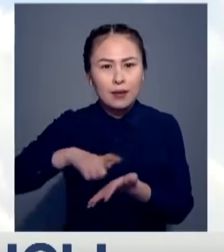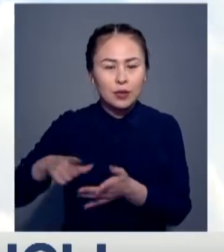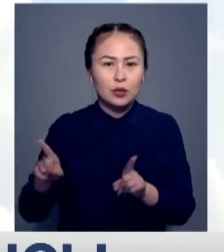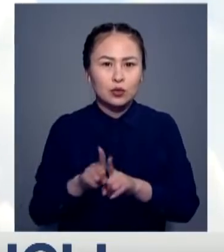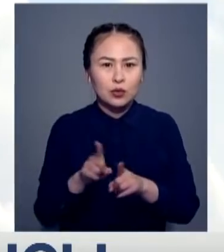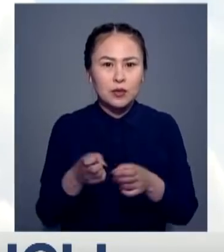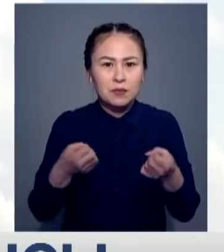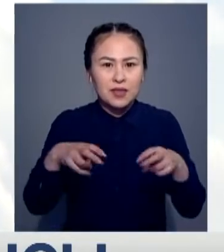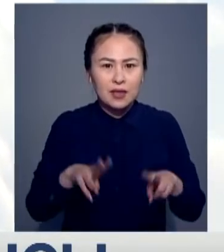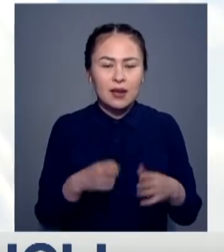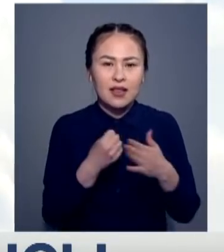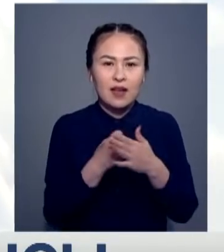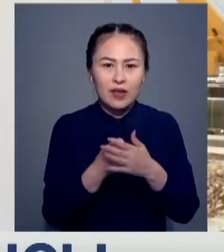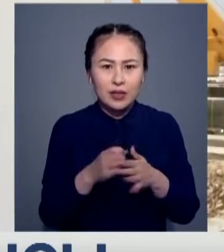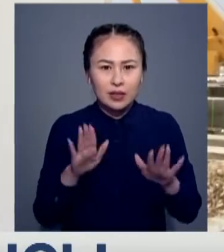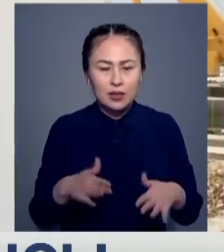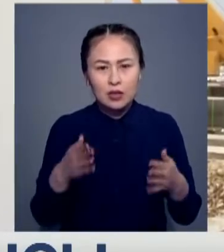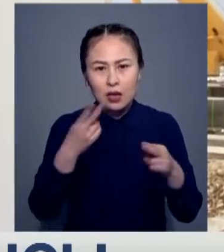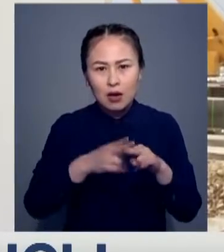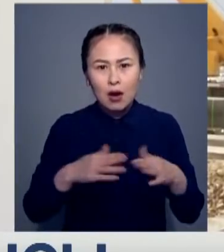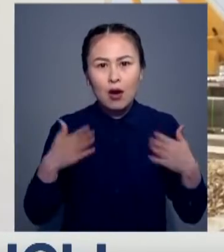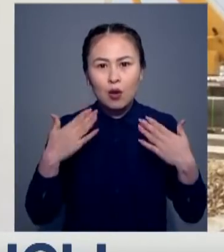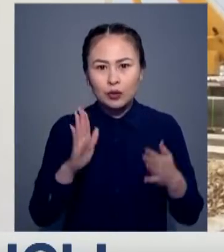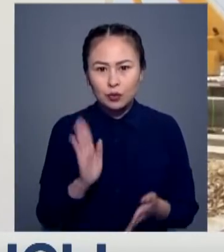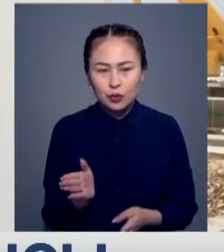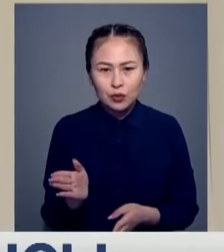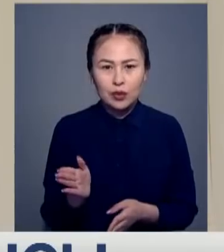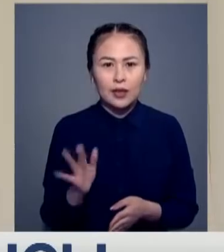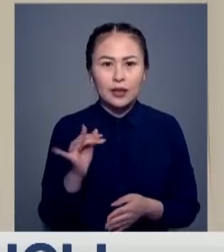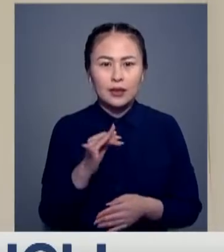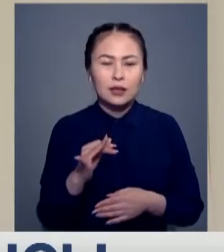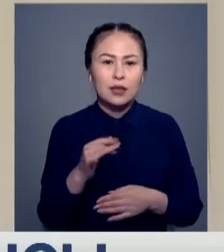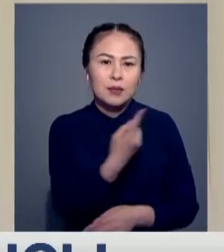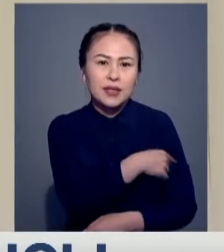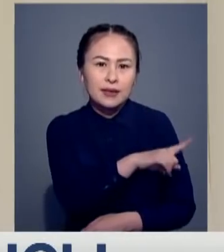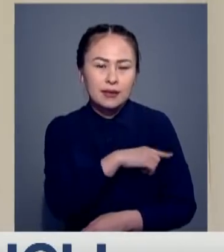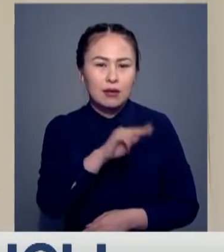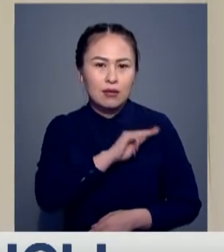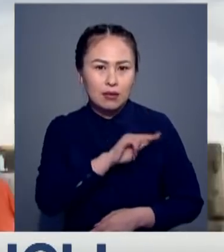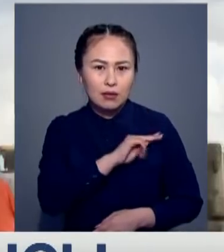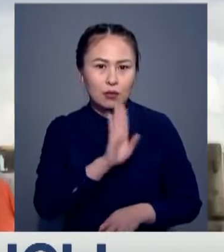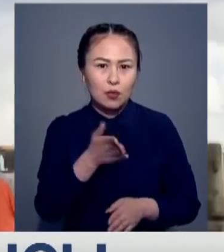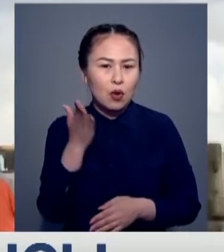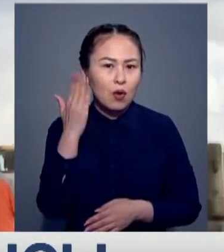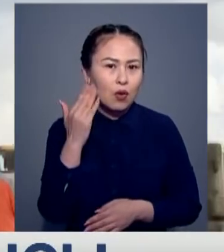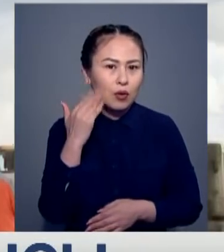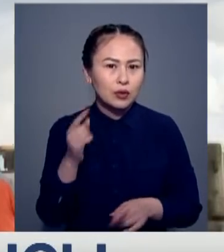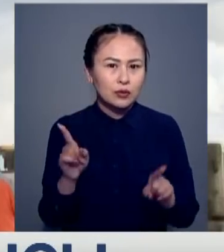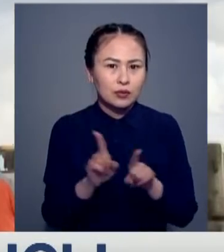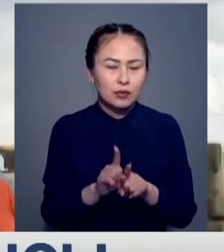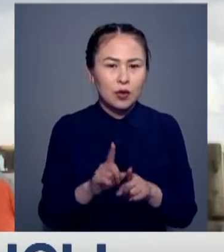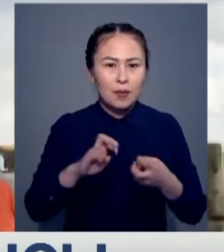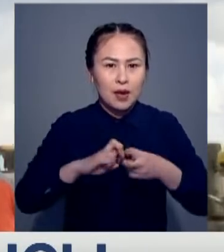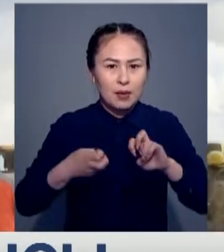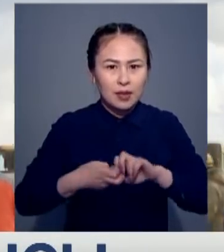қысымды қамтамасыз ететін арнайы желдету жүйесі орнатылады. Бұл медицина қызметкерлеріне төндіретін қауіпті